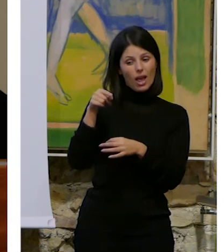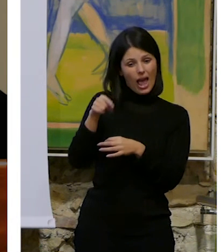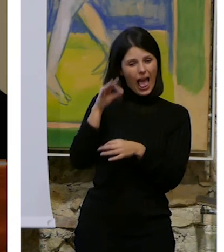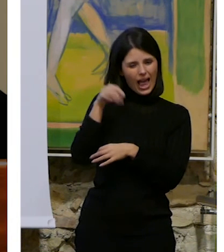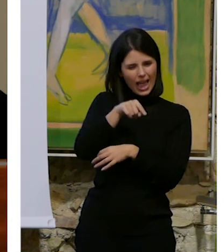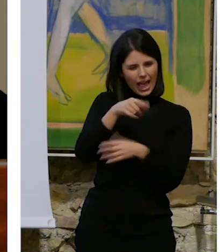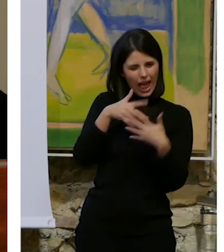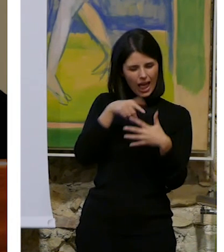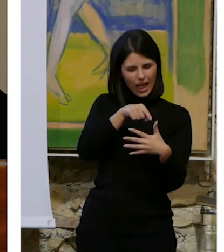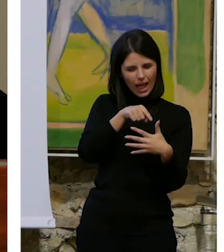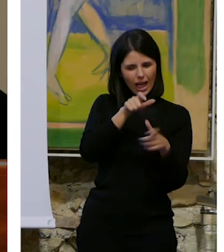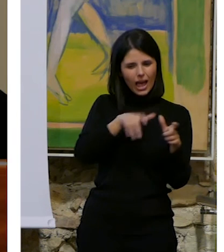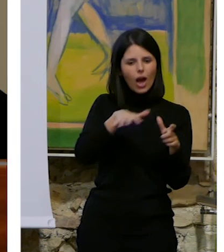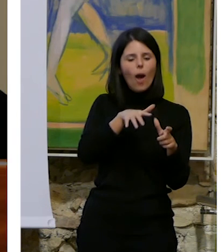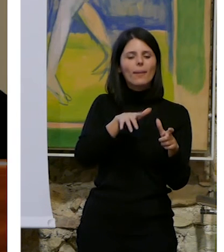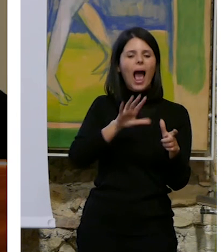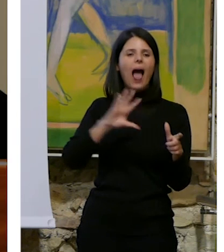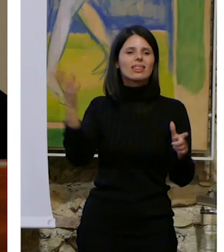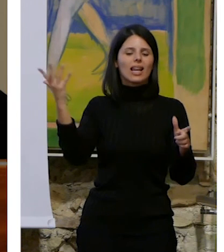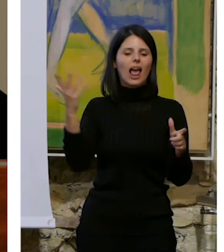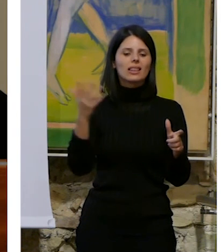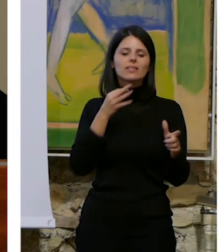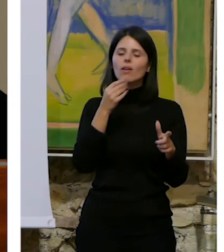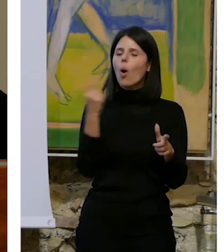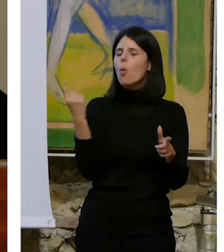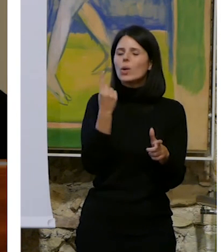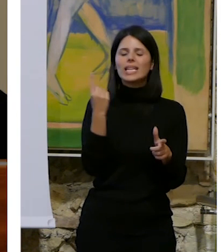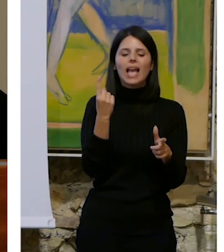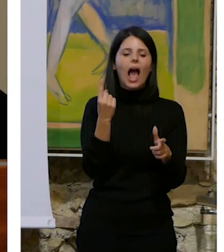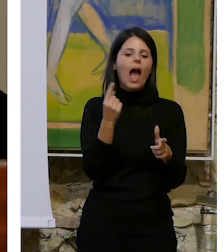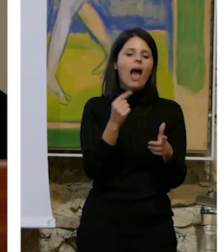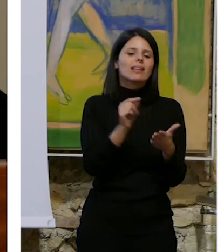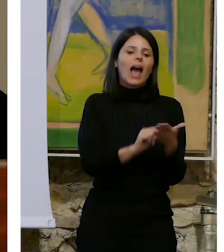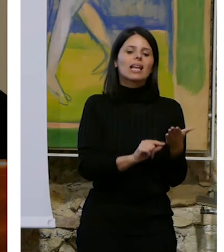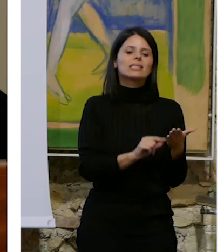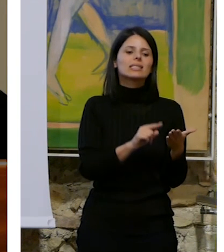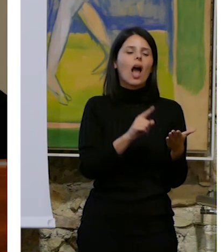associativi alternativi sono l'unica garanzia vera